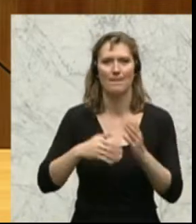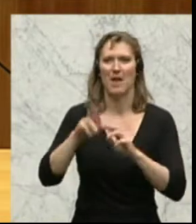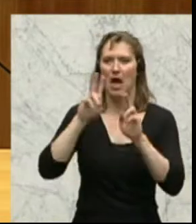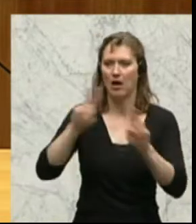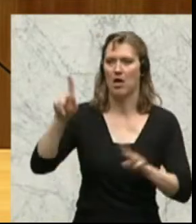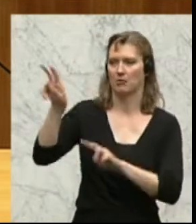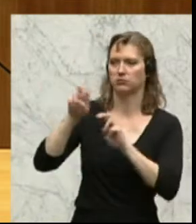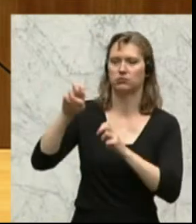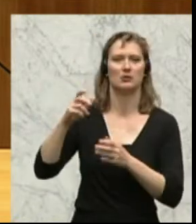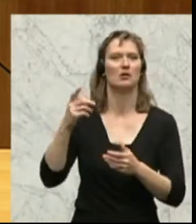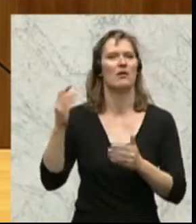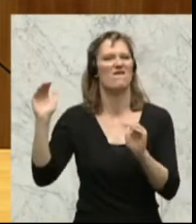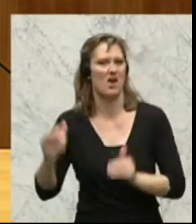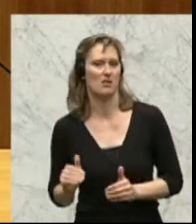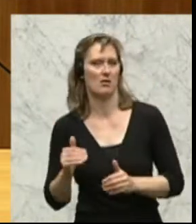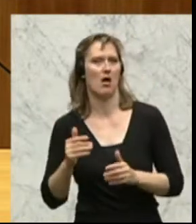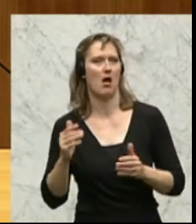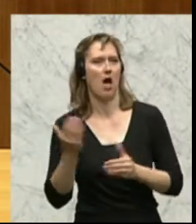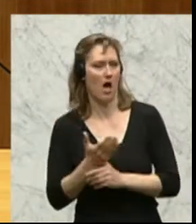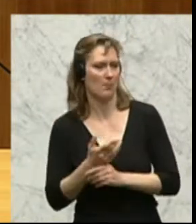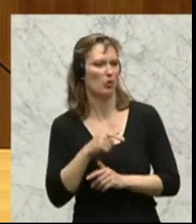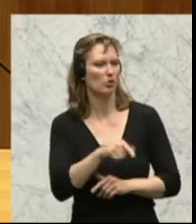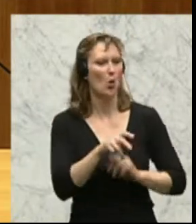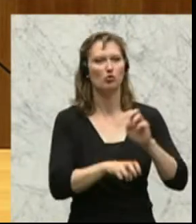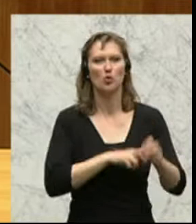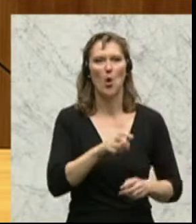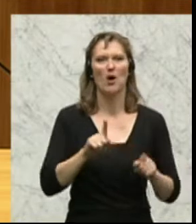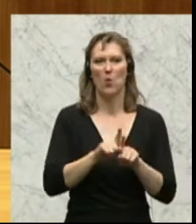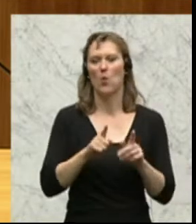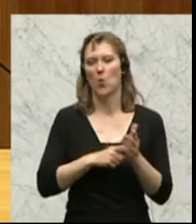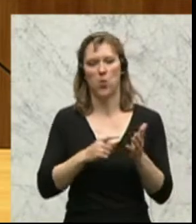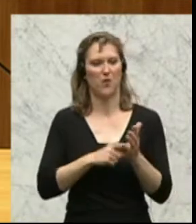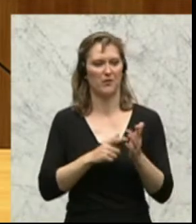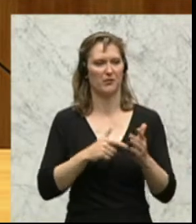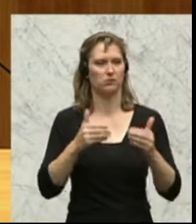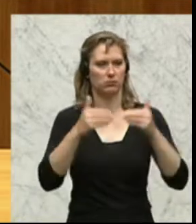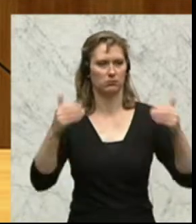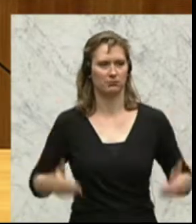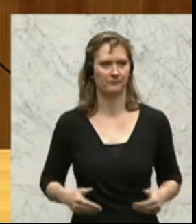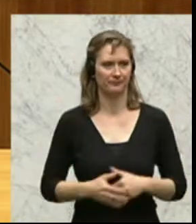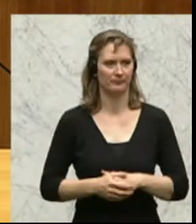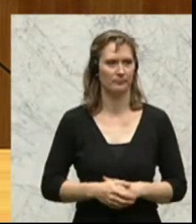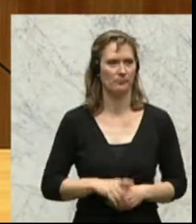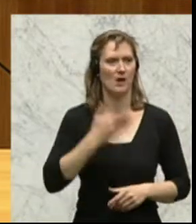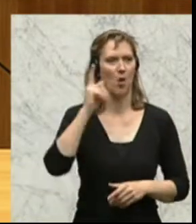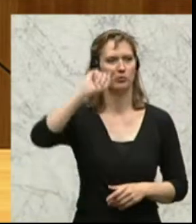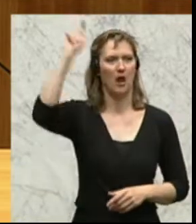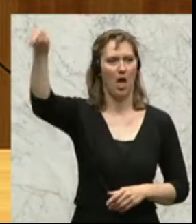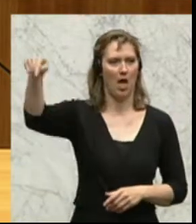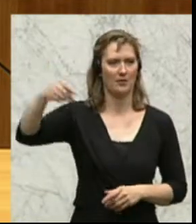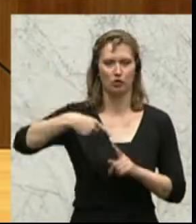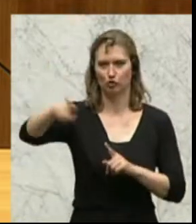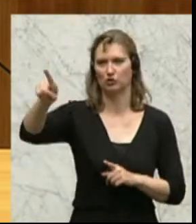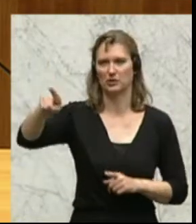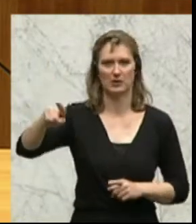ärmer gemacht hat. Solche Steuern sind sehr oft kontraproduktiv, weil sie die Leute ins Ausland schicken, weil die Leute